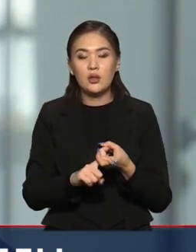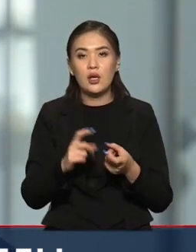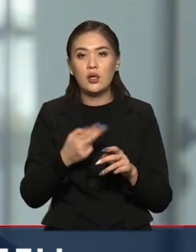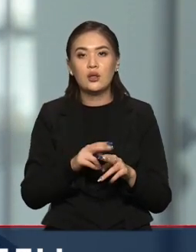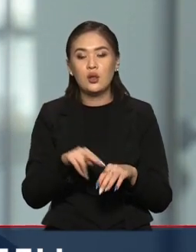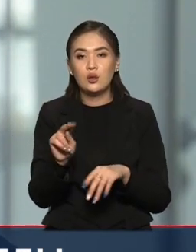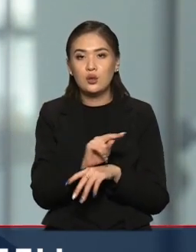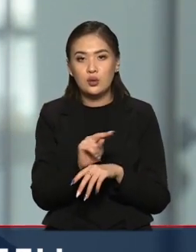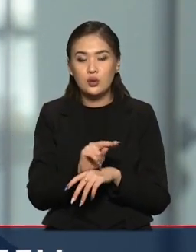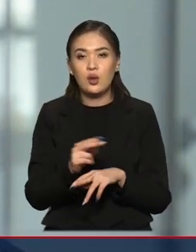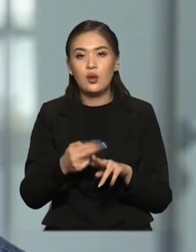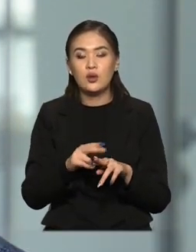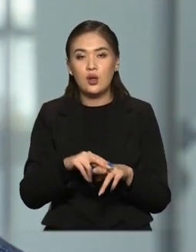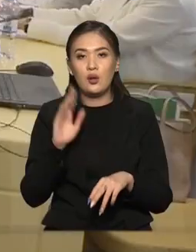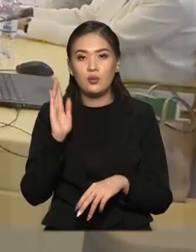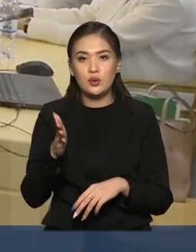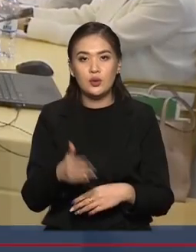жөндеу жұмыстары болатын болады.